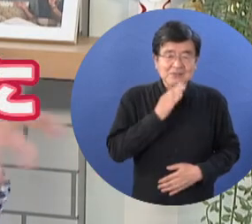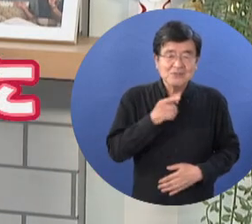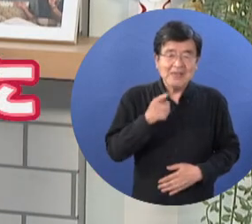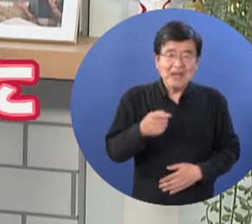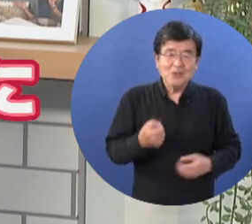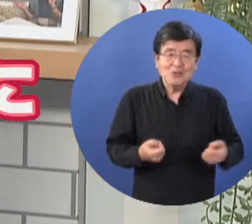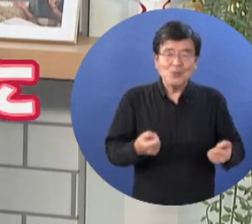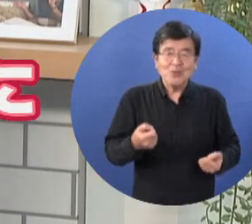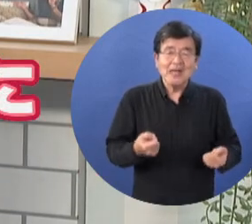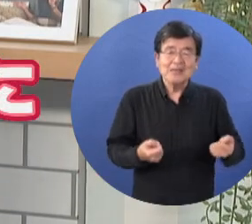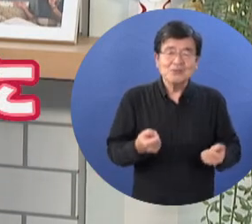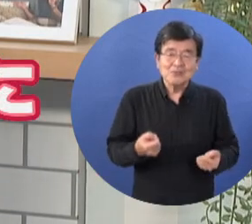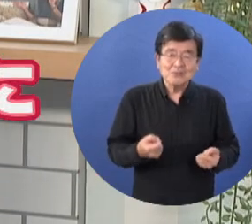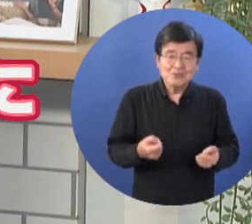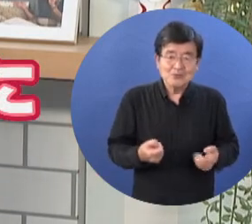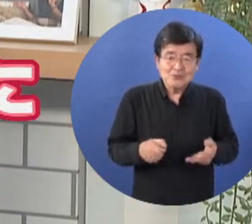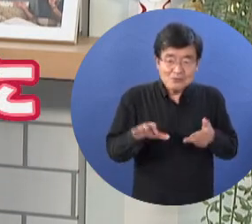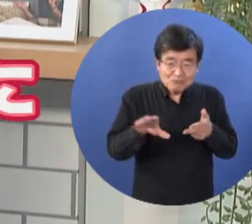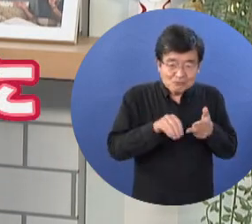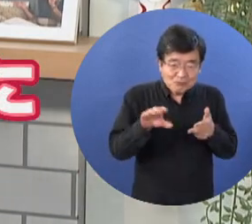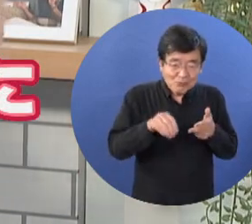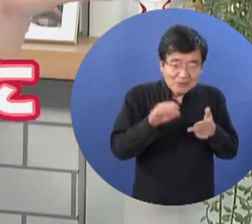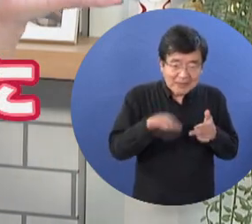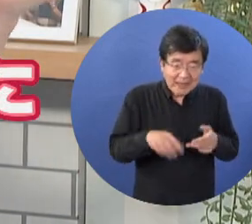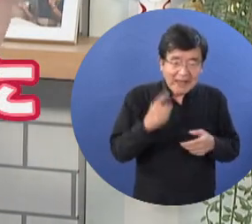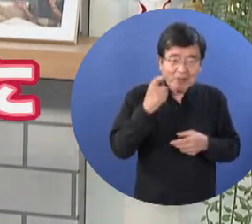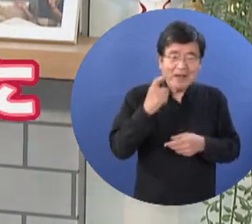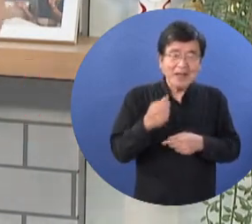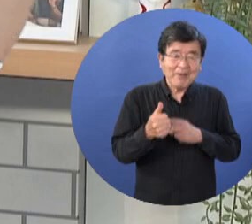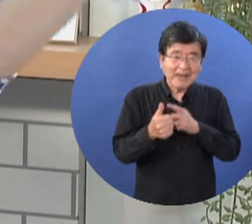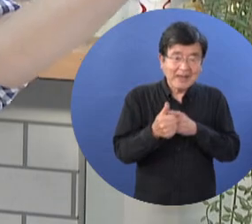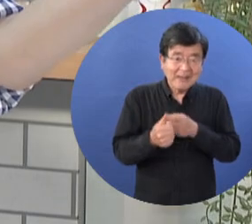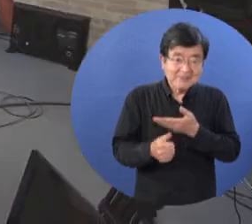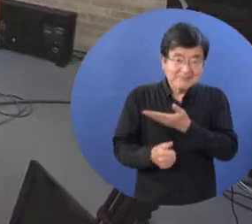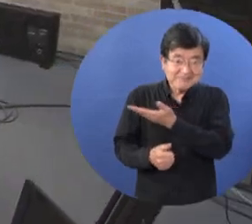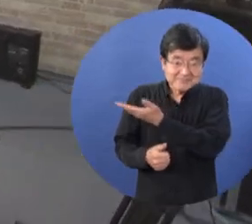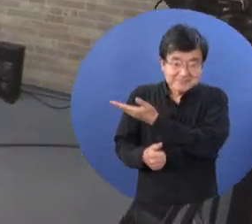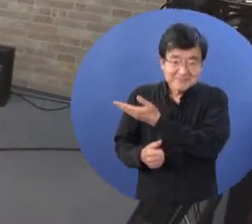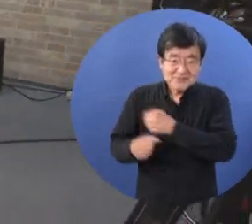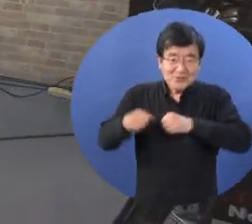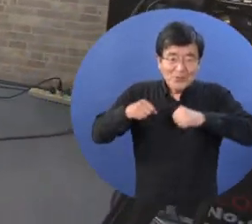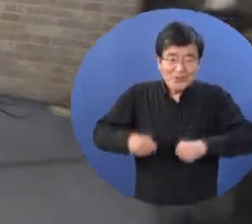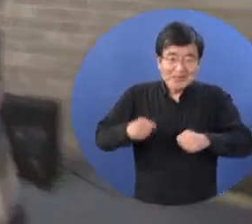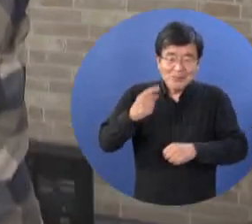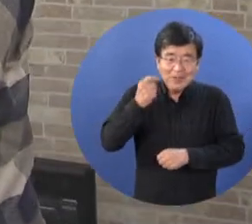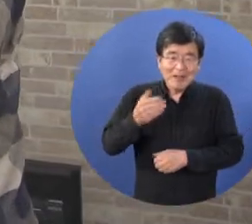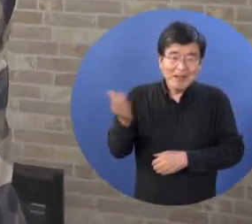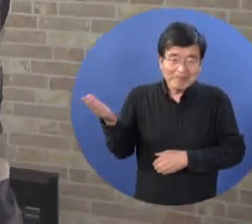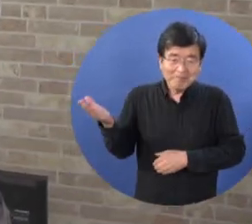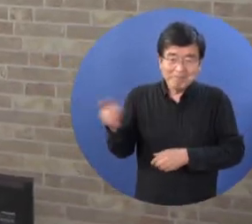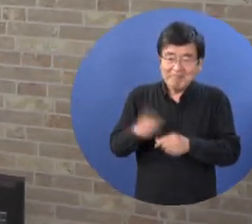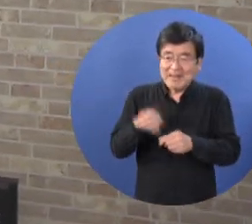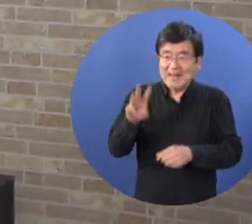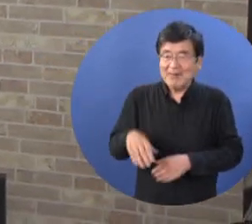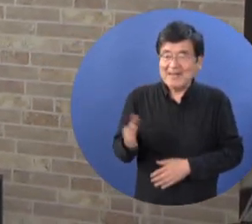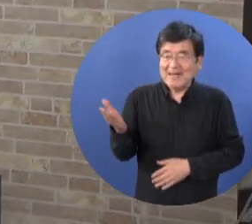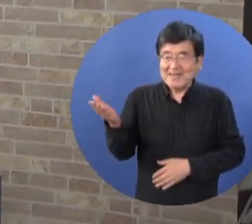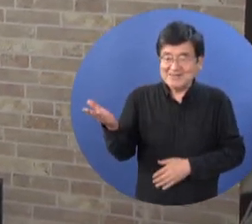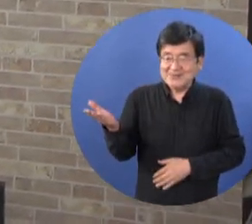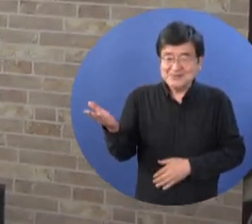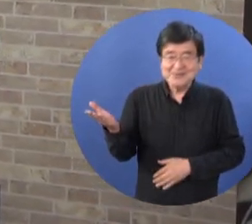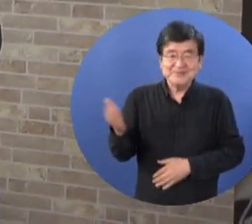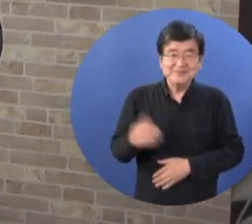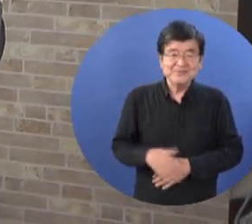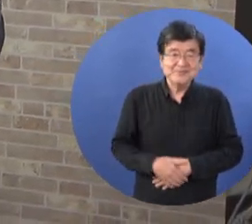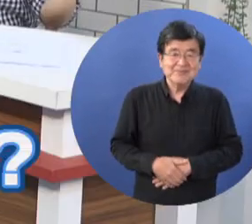輸送されてくる映像に密着したカメラマンが、うんうん、あの マジ お元気のカメラマン中川さんなん